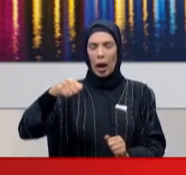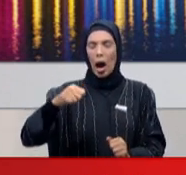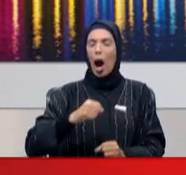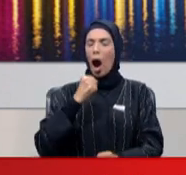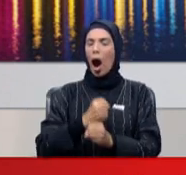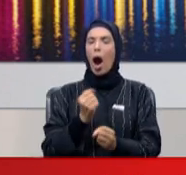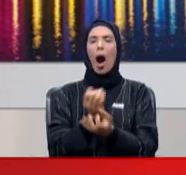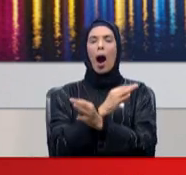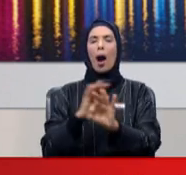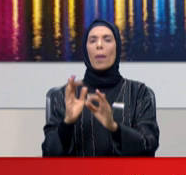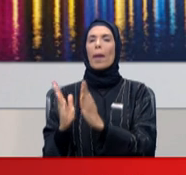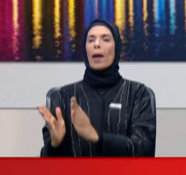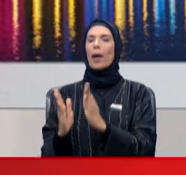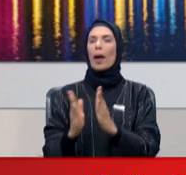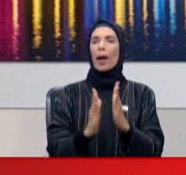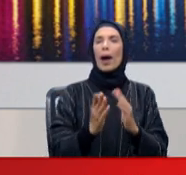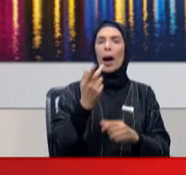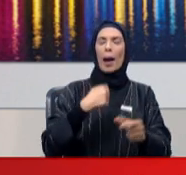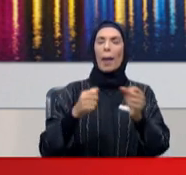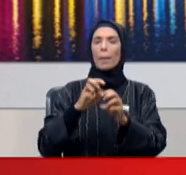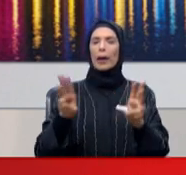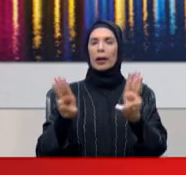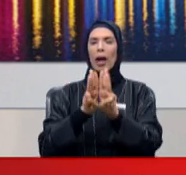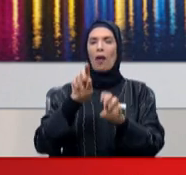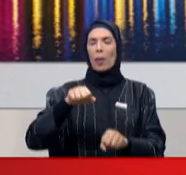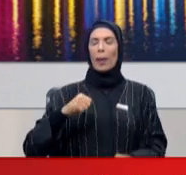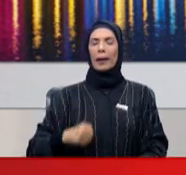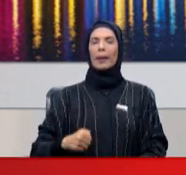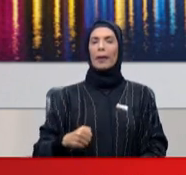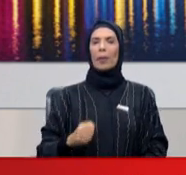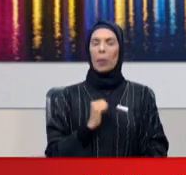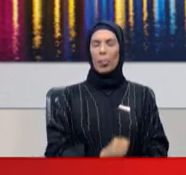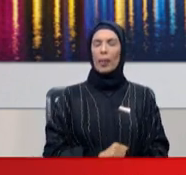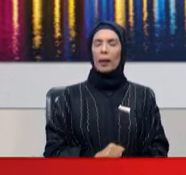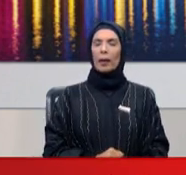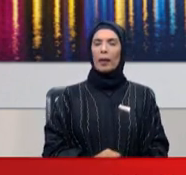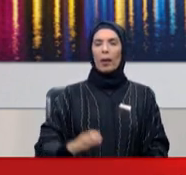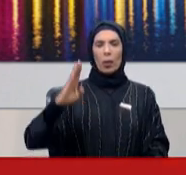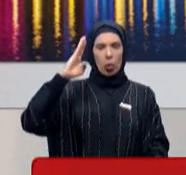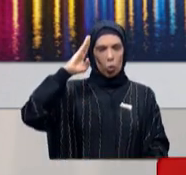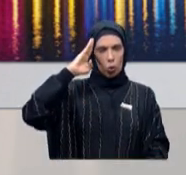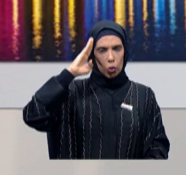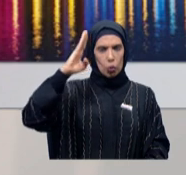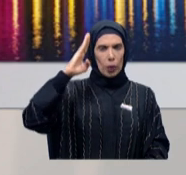وهو تنظيم وتعزيز التجارة الإلكترونية في مملكة البحرين. نعم. إذن السيدة مرام المحميد، مدير